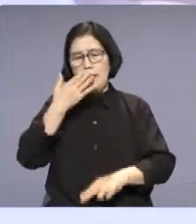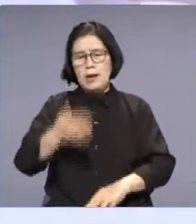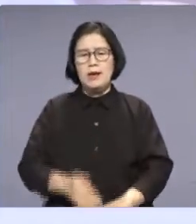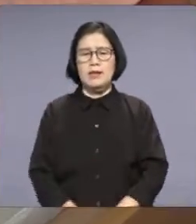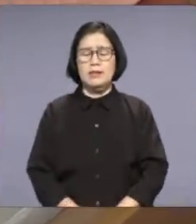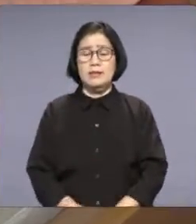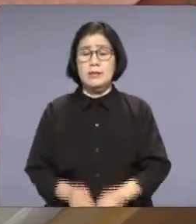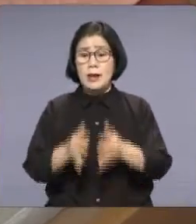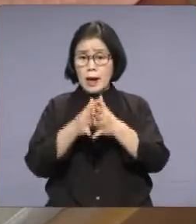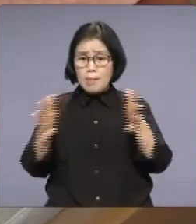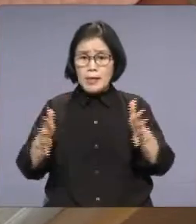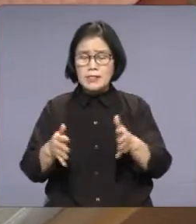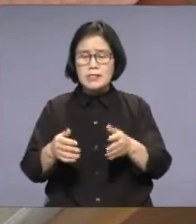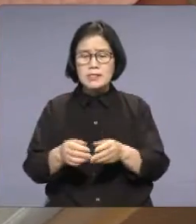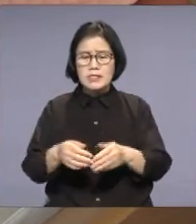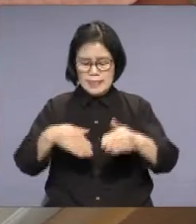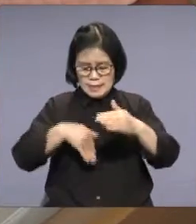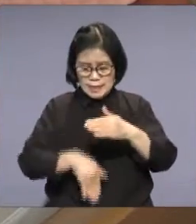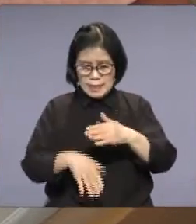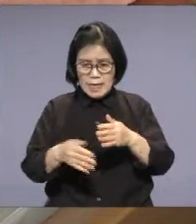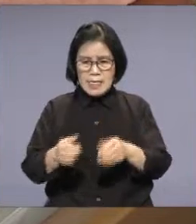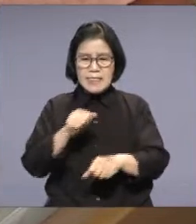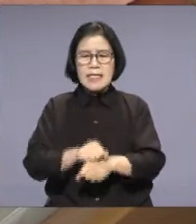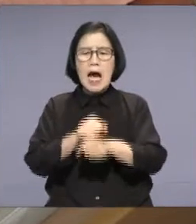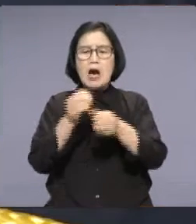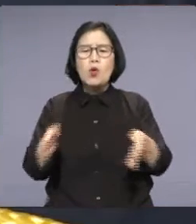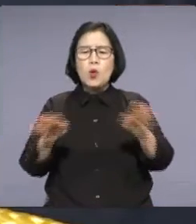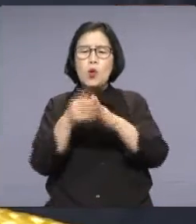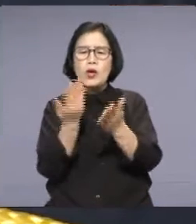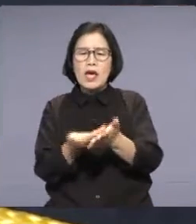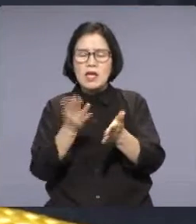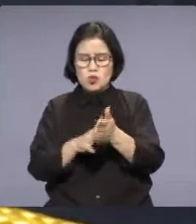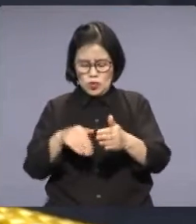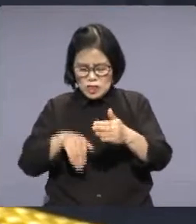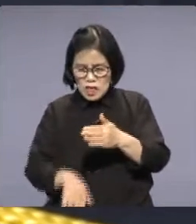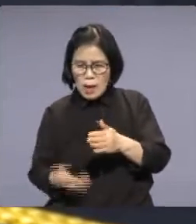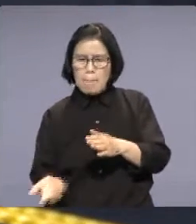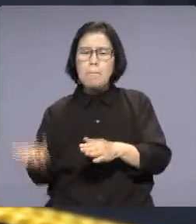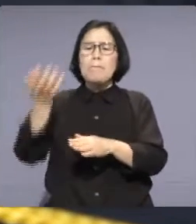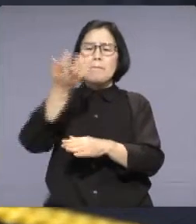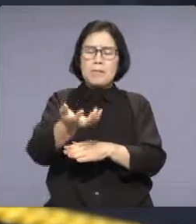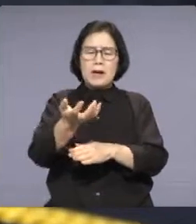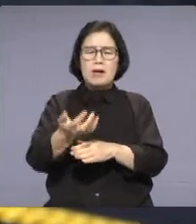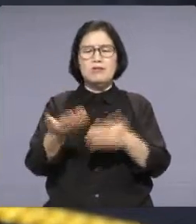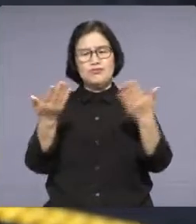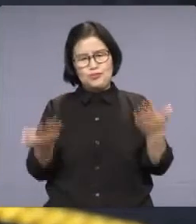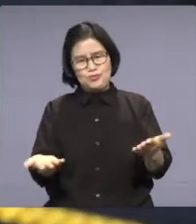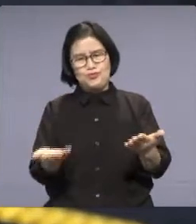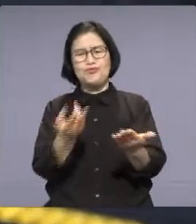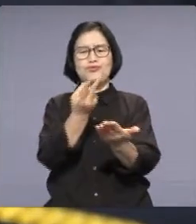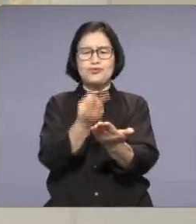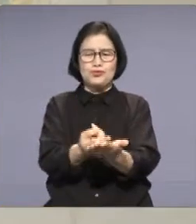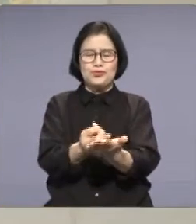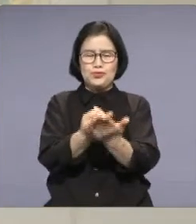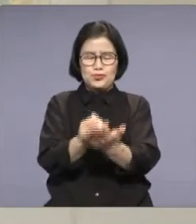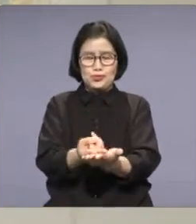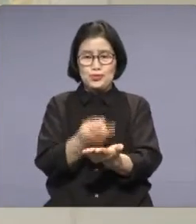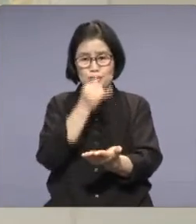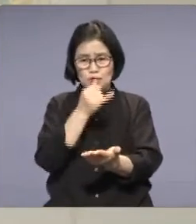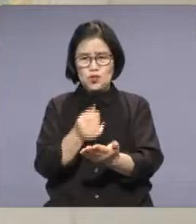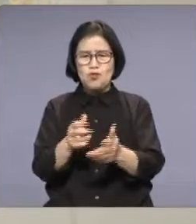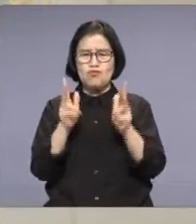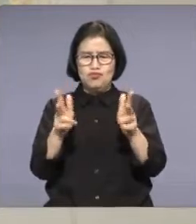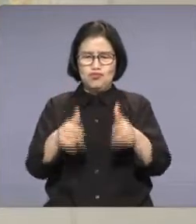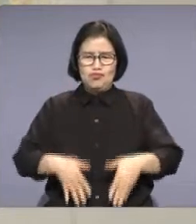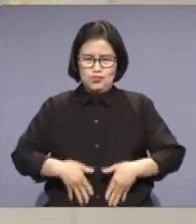이 아파트는 지상 창고를 개조해 지하에 있던 휴게실을 옮겨왔습니다. 지친 몸을 누일 수 있는 침대와